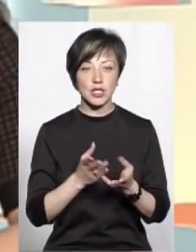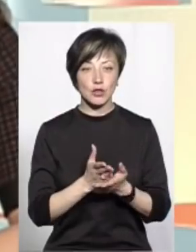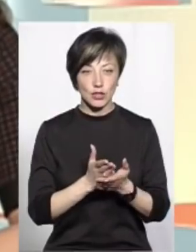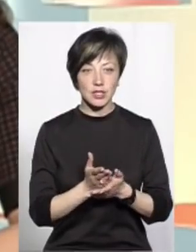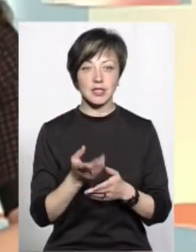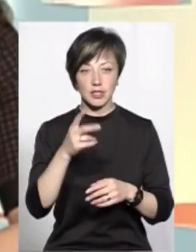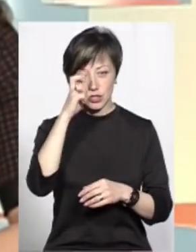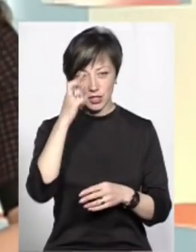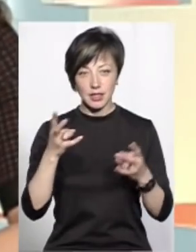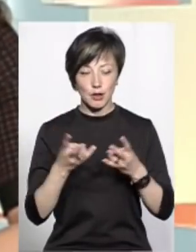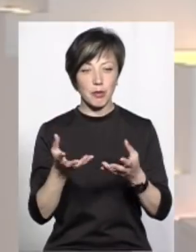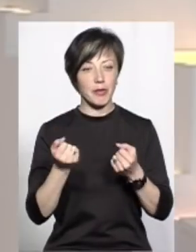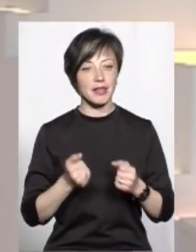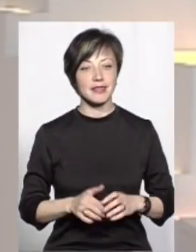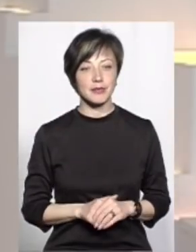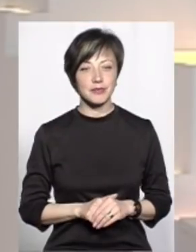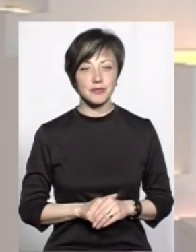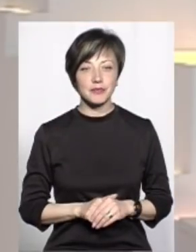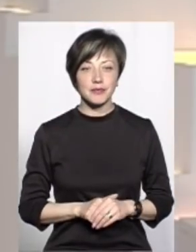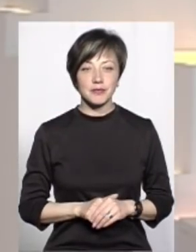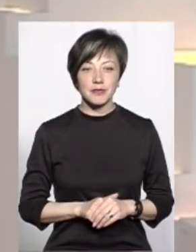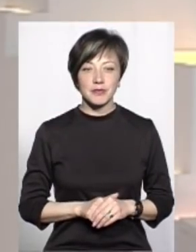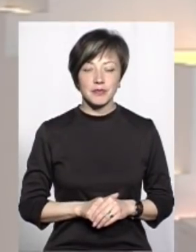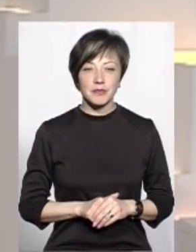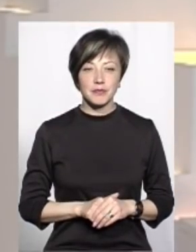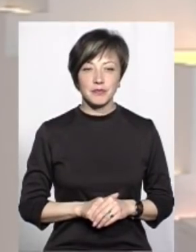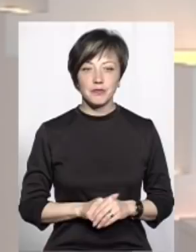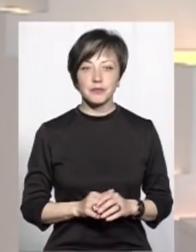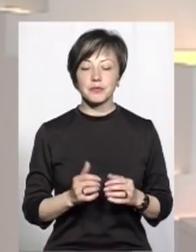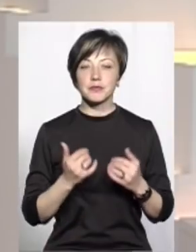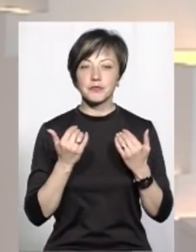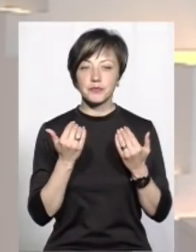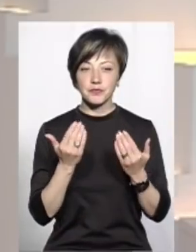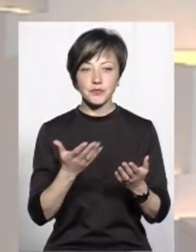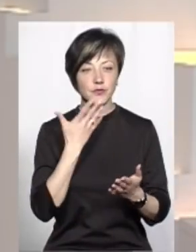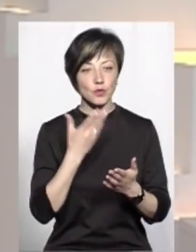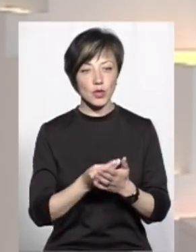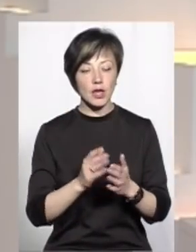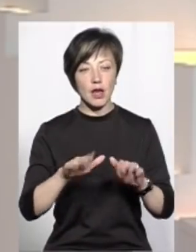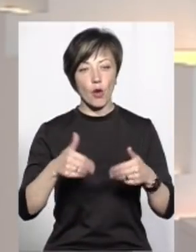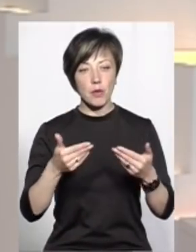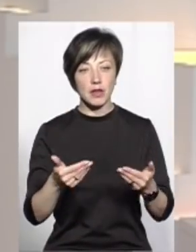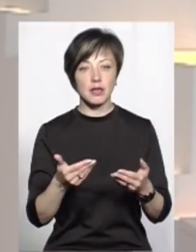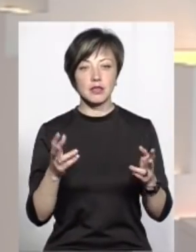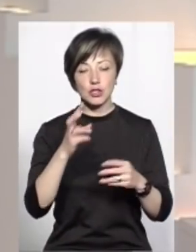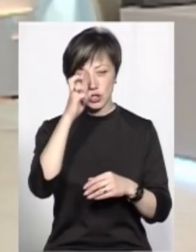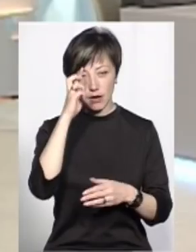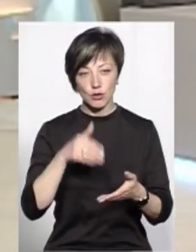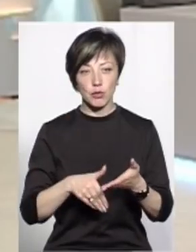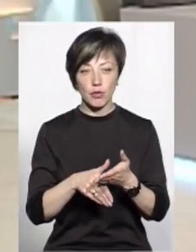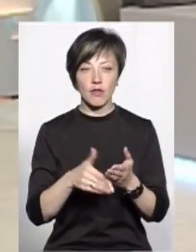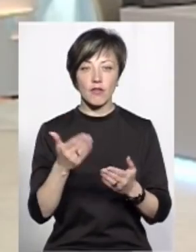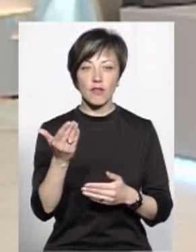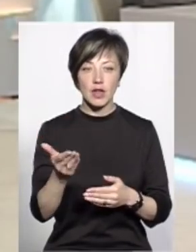заслужила, значить від держави треба брати. Зрозуміло. Пані Валентино, у своїх рекомендаціях, на які державні допомоги